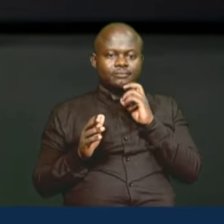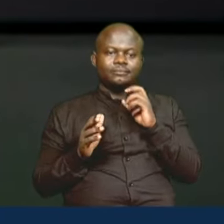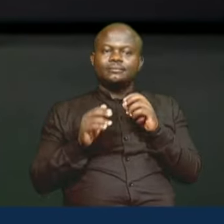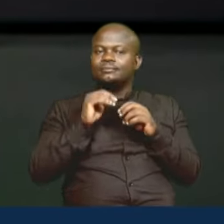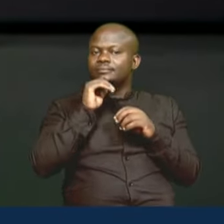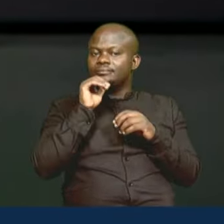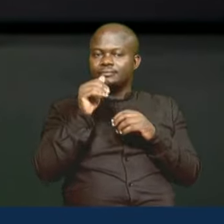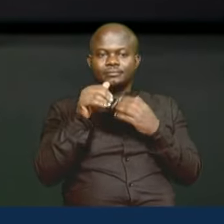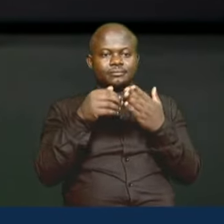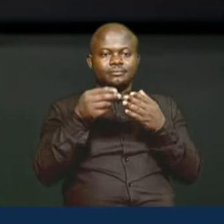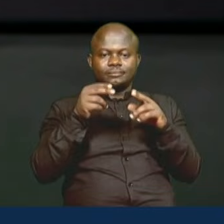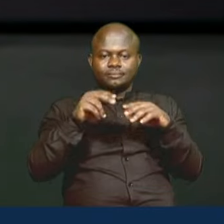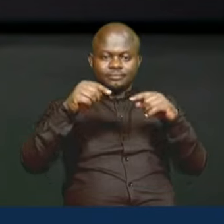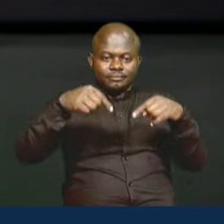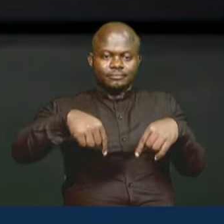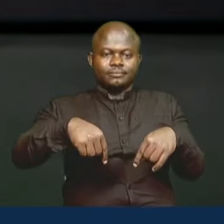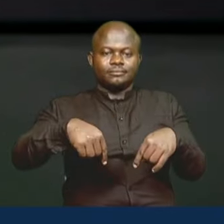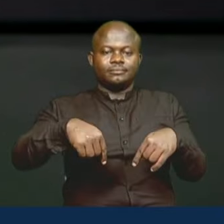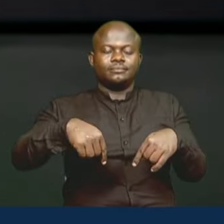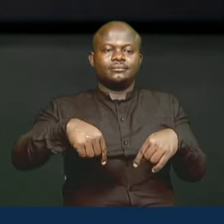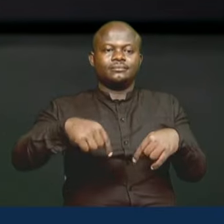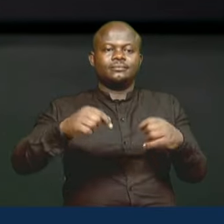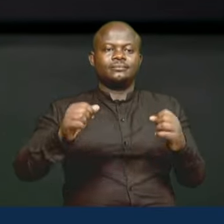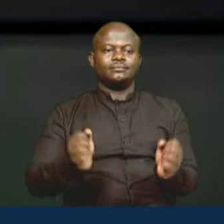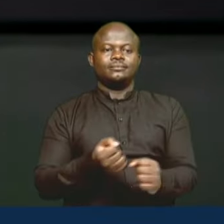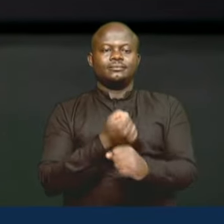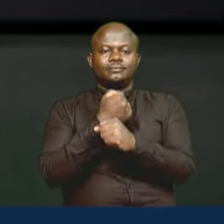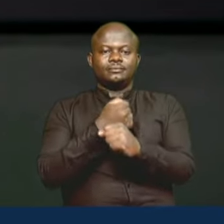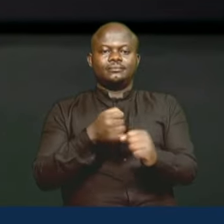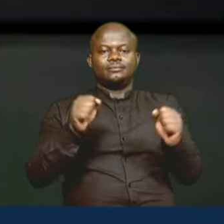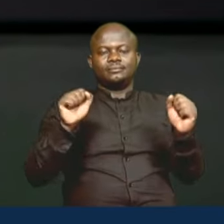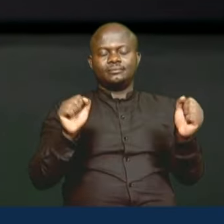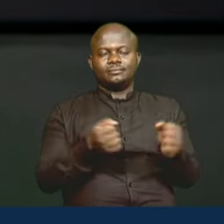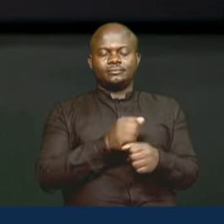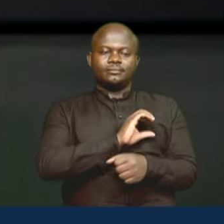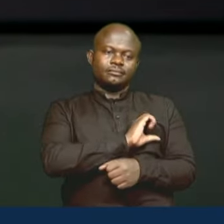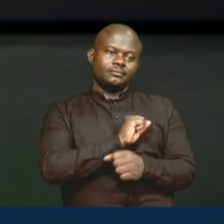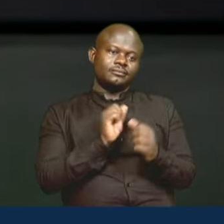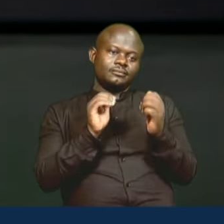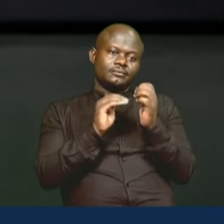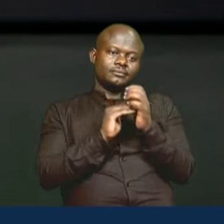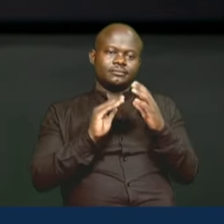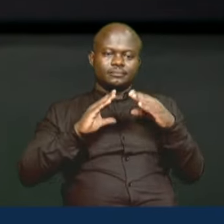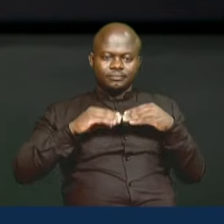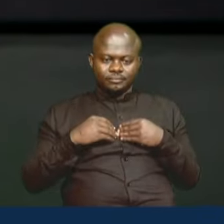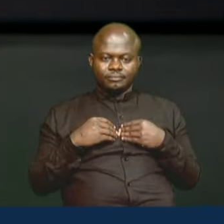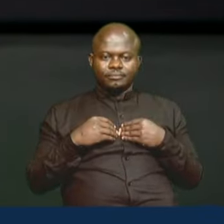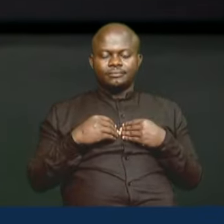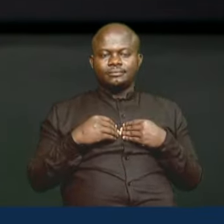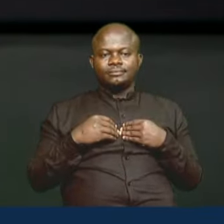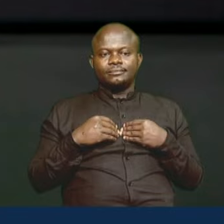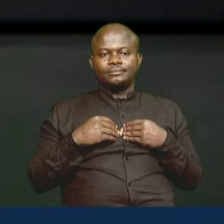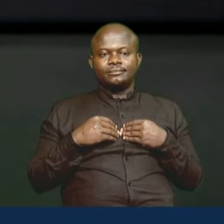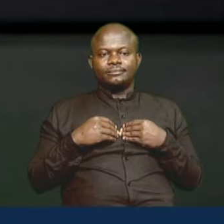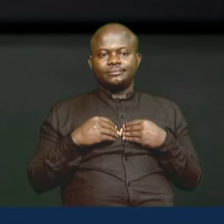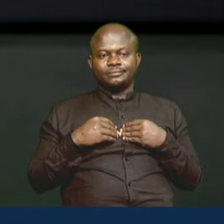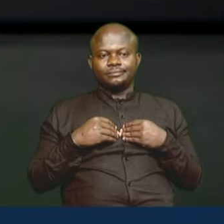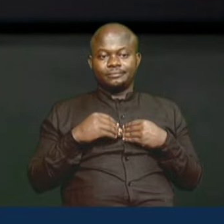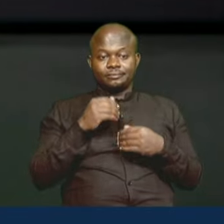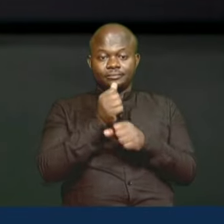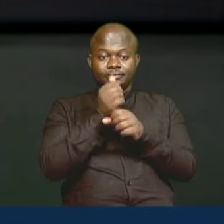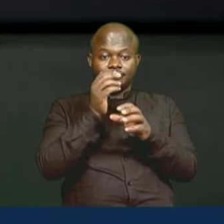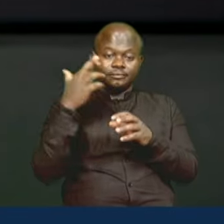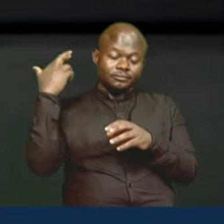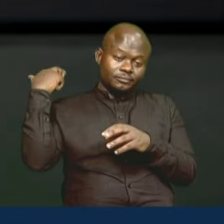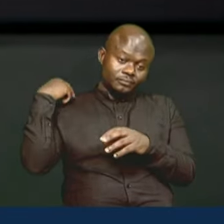Ntabwo byaba ubu rero bishobora kwihanganirwa gusubirwamo ku bakozi bafite